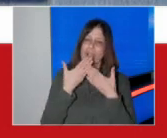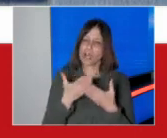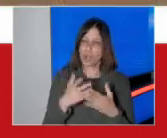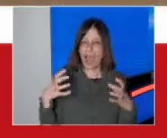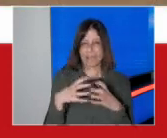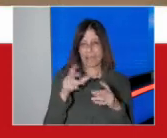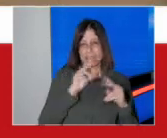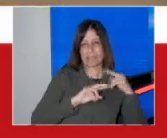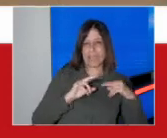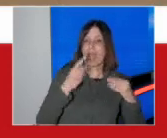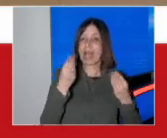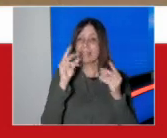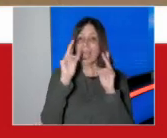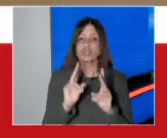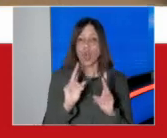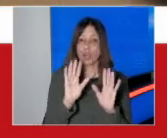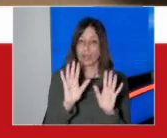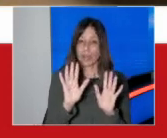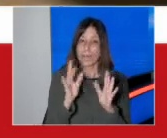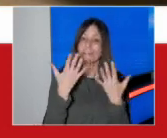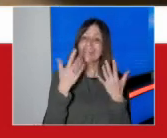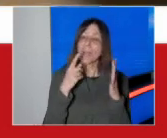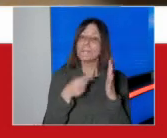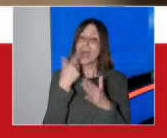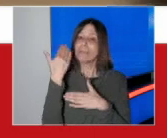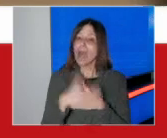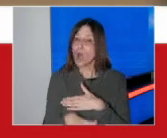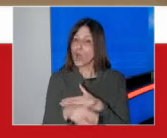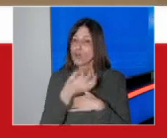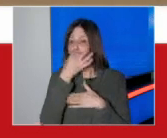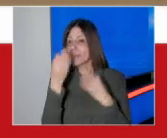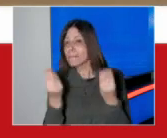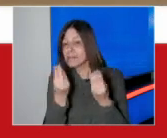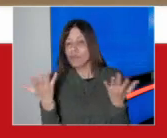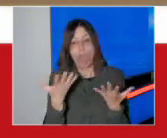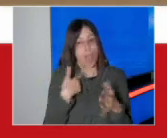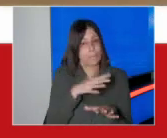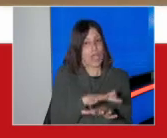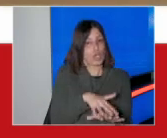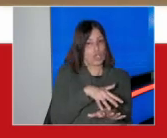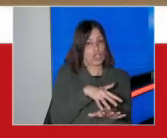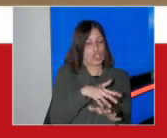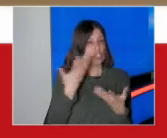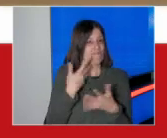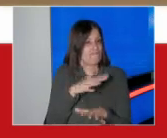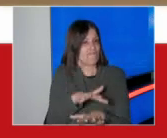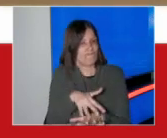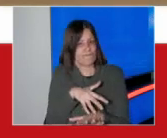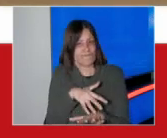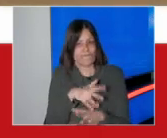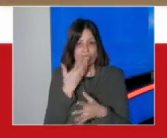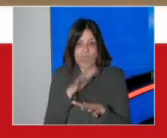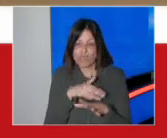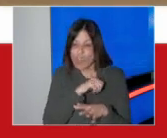הנה. היי, תעצור רגע. מתי בפעם האחרונה שאלת מישהו איך הוא מרגיש? איך הוא חש? האם הוא